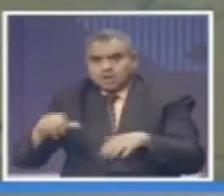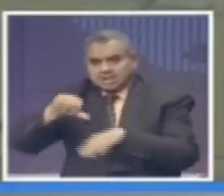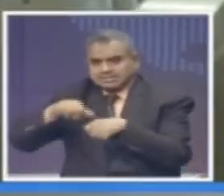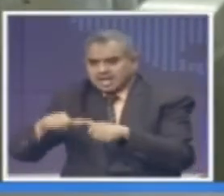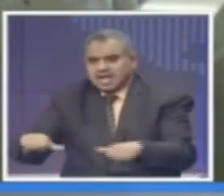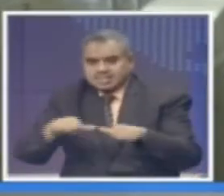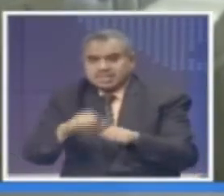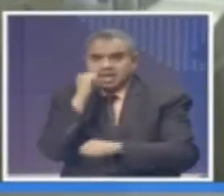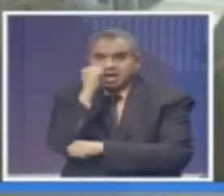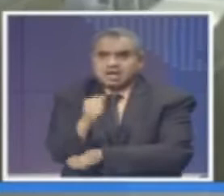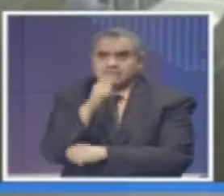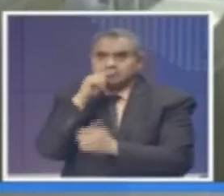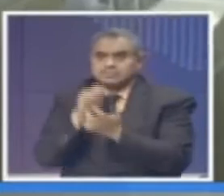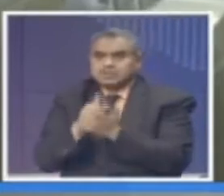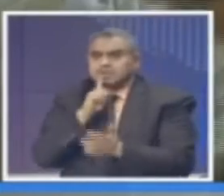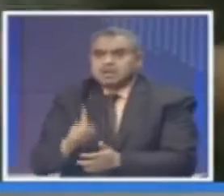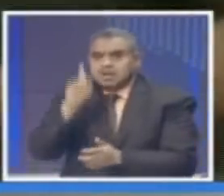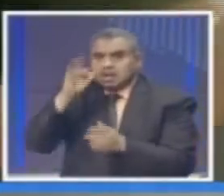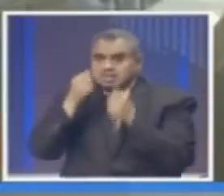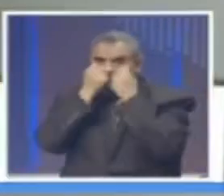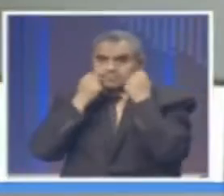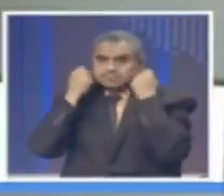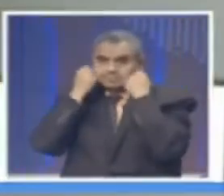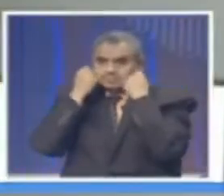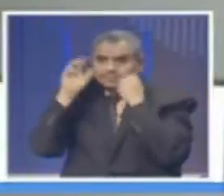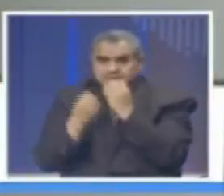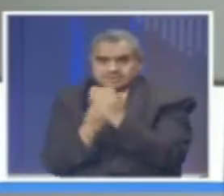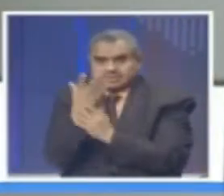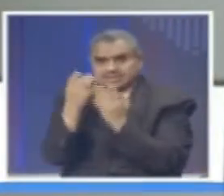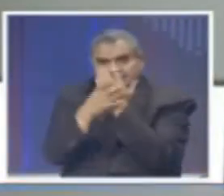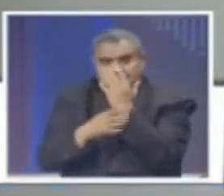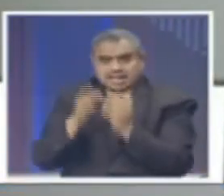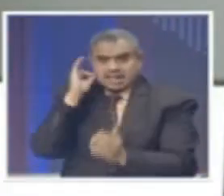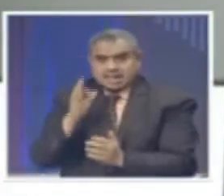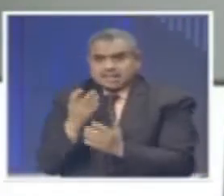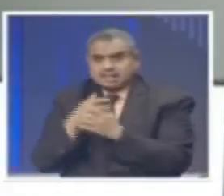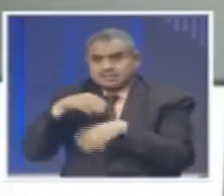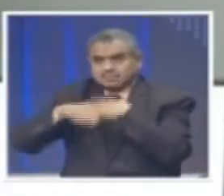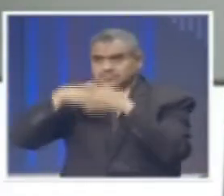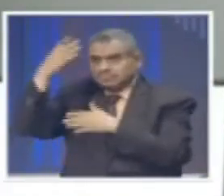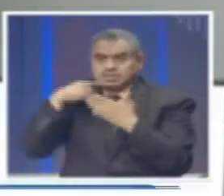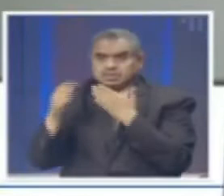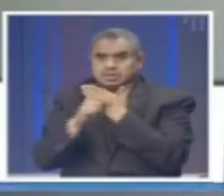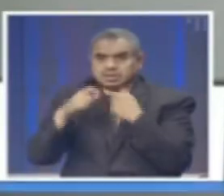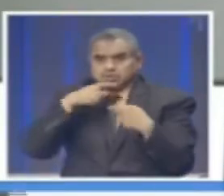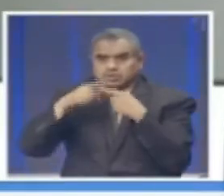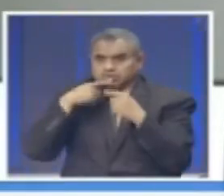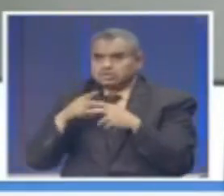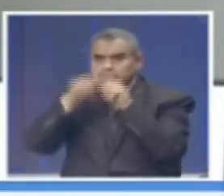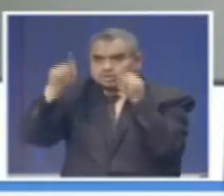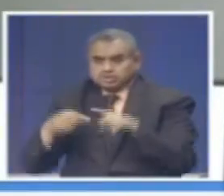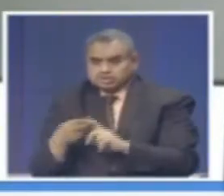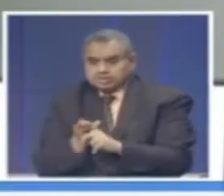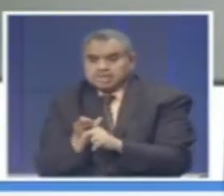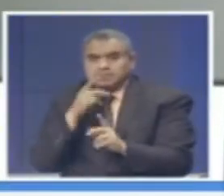الآمن. الكمامات دي أول حاجة، القفازات، التباعد الاجتماعي طبعا زي ما صورته بره قدام شبكة التذاكر وفي